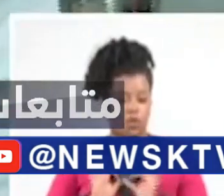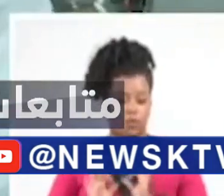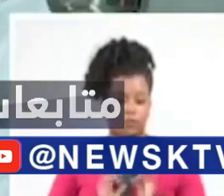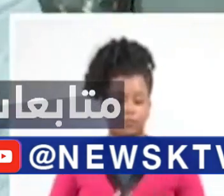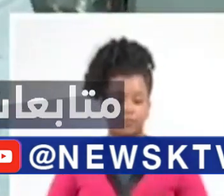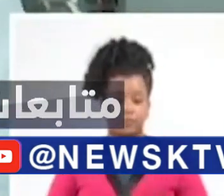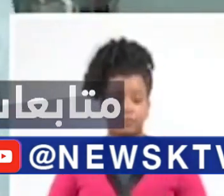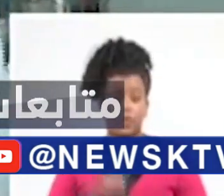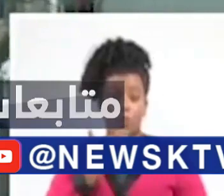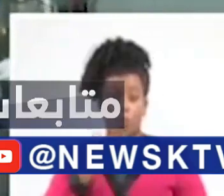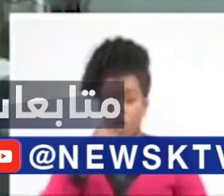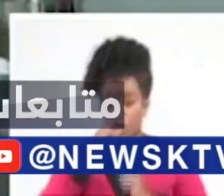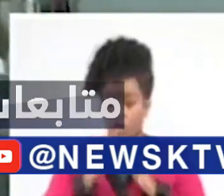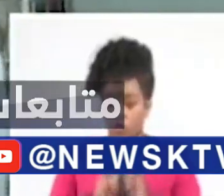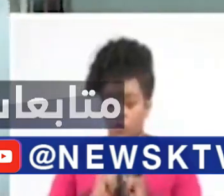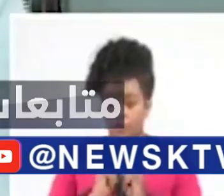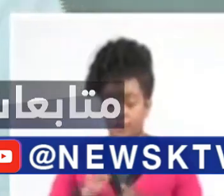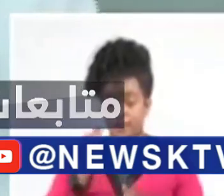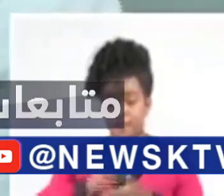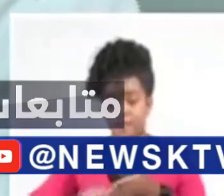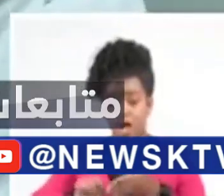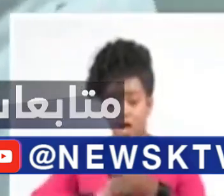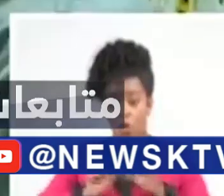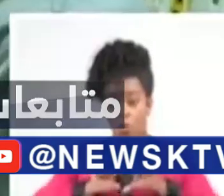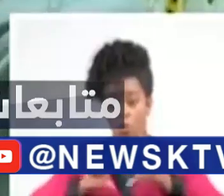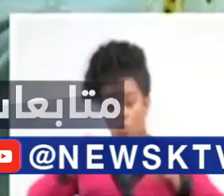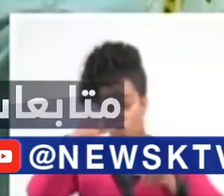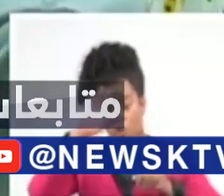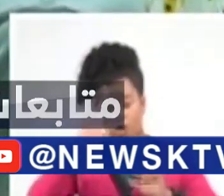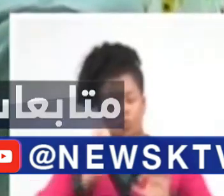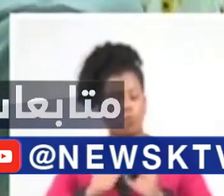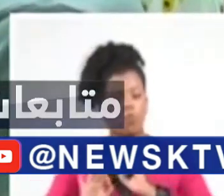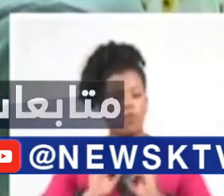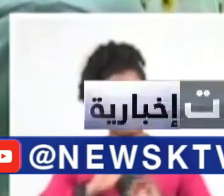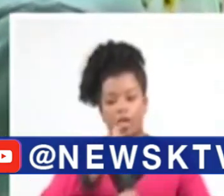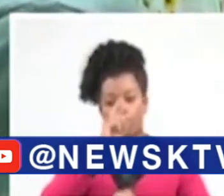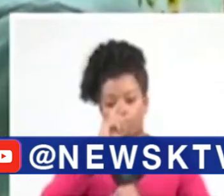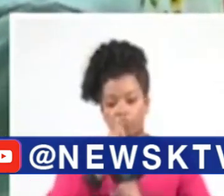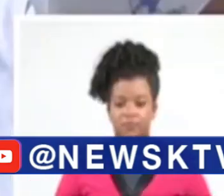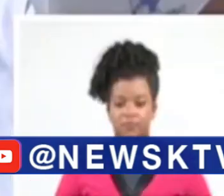الذين تتراوح أعمارهم بين 2 و11 عاما.